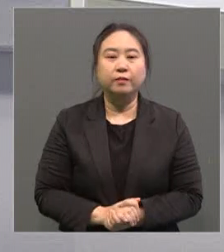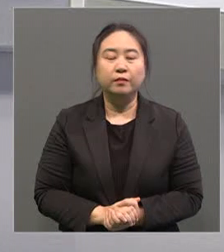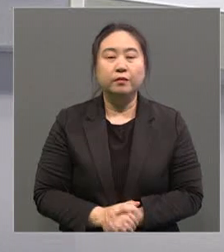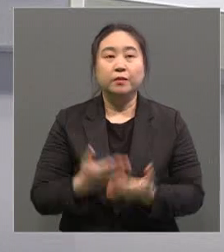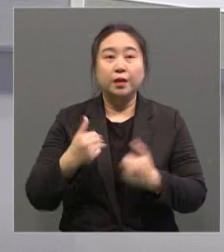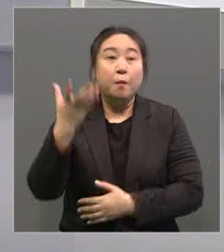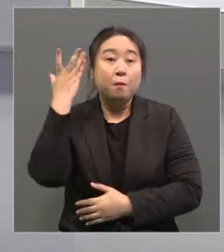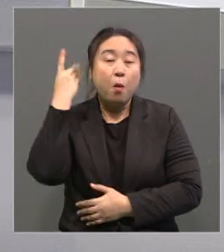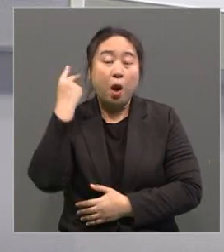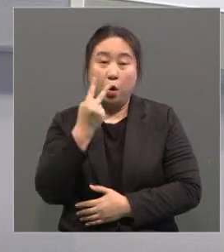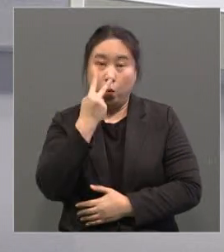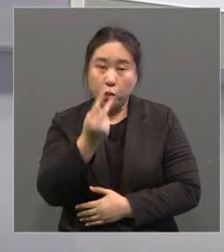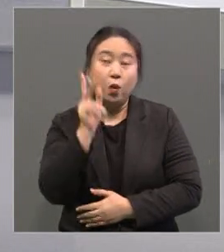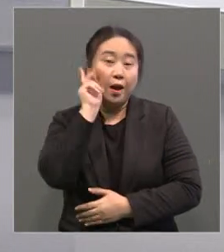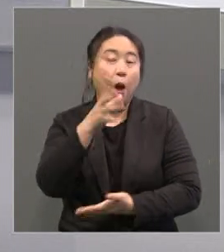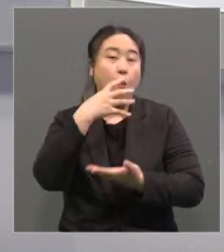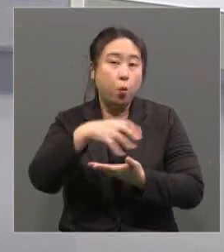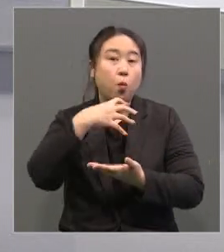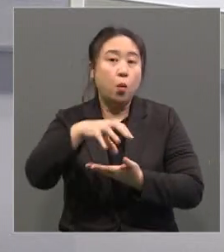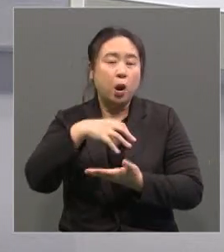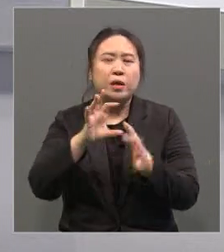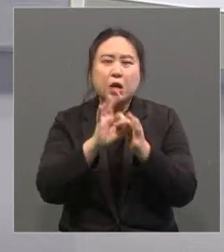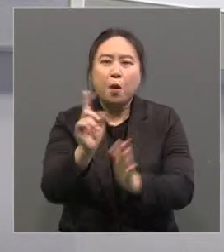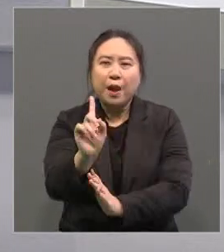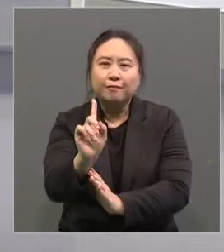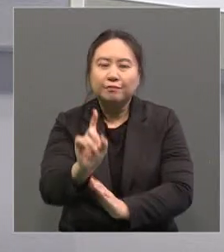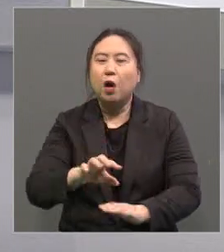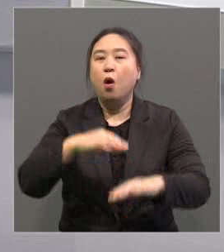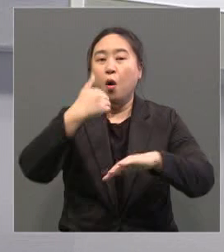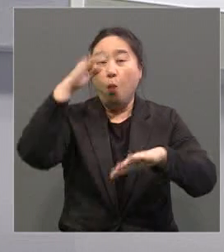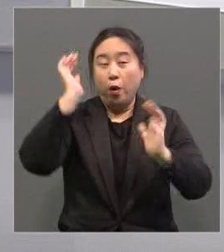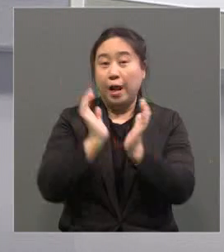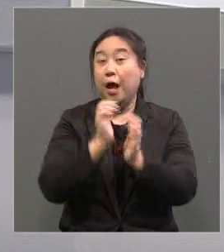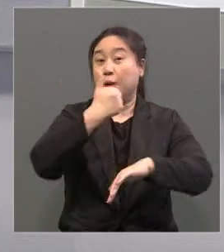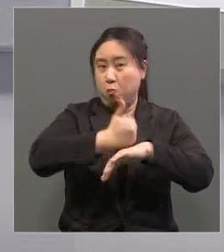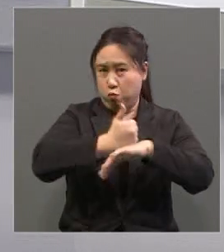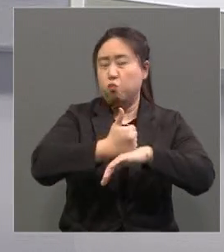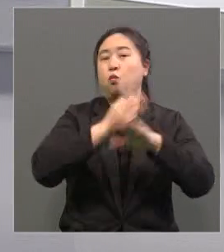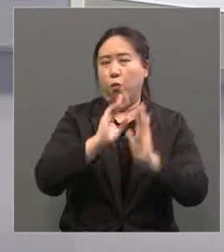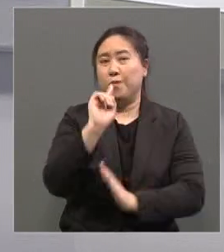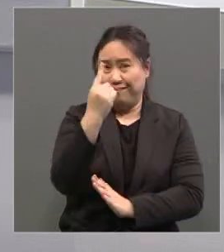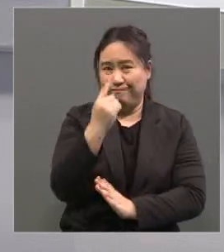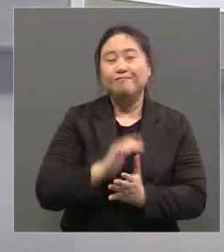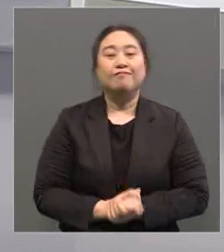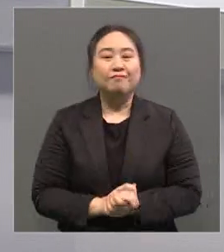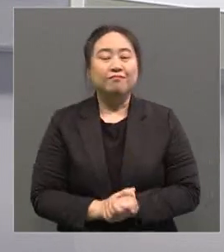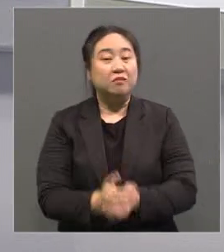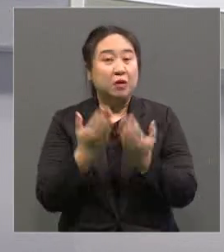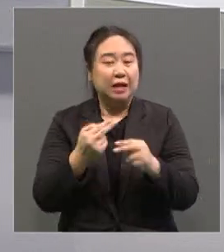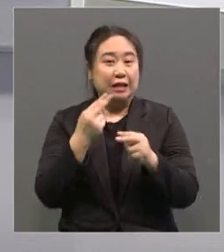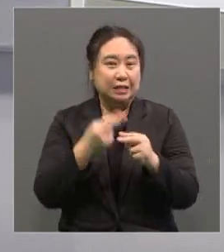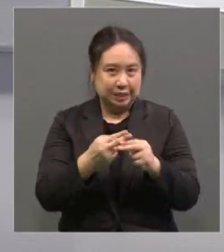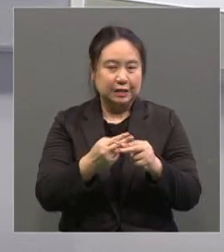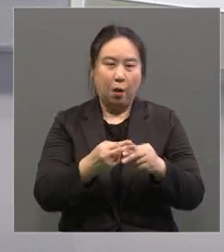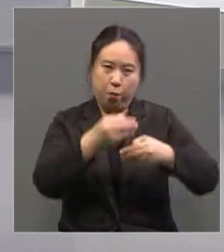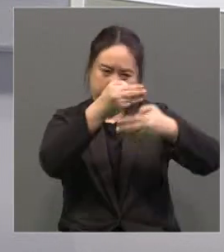อย่างที่เมื่อวานเราติดตามกันมาแล้วก็รายงานข่าวกันไปนะคะสำหรับการแต่งตั้งผู้บัญชาการตำรวจแห่งชาตินะคะหลังจากที่มีรายชื่อออกมาเรียบ